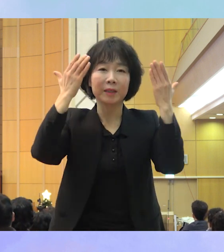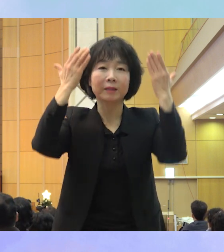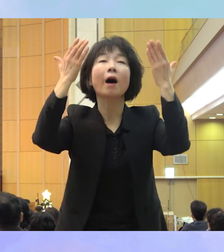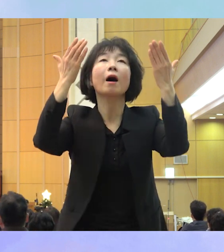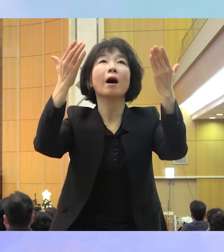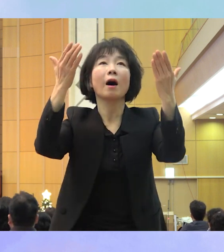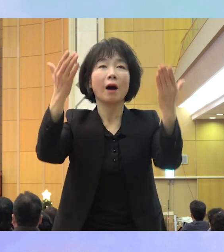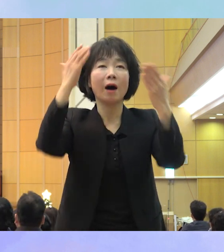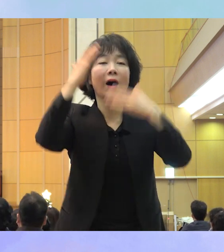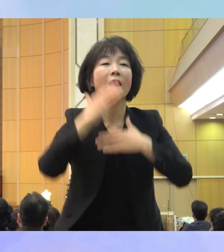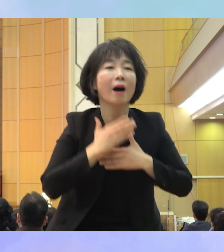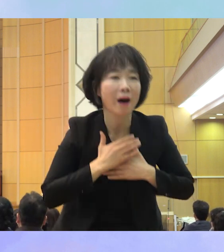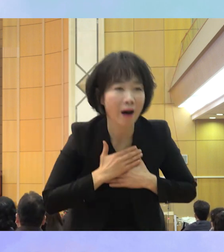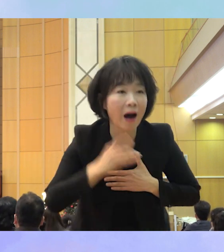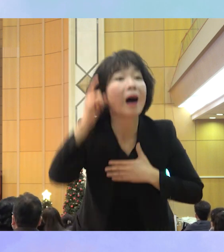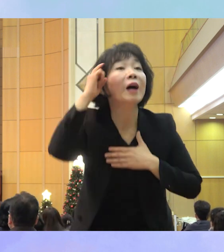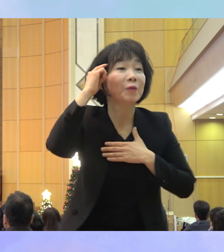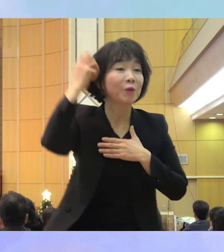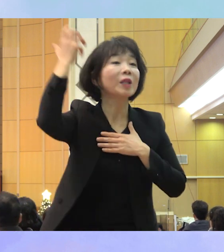감사합니다.